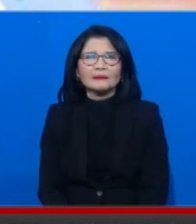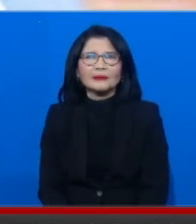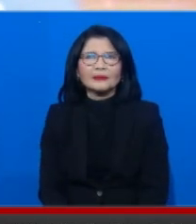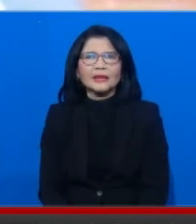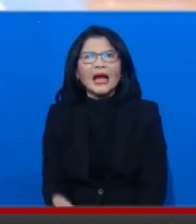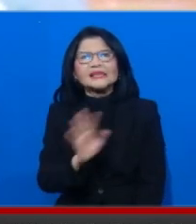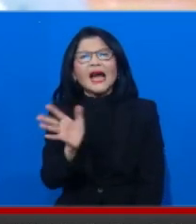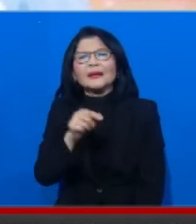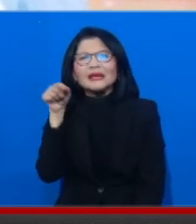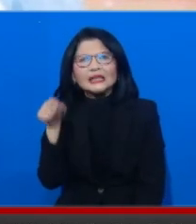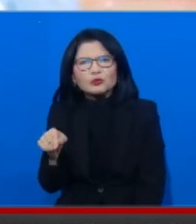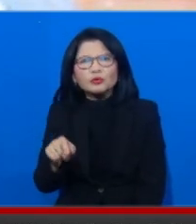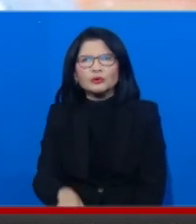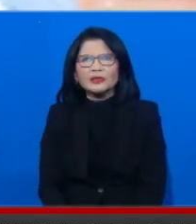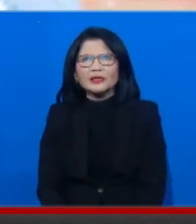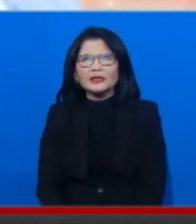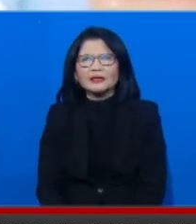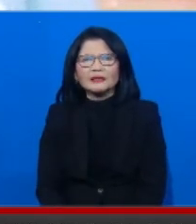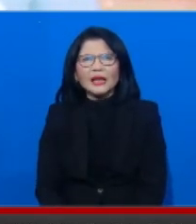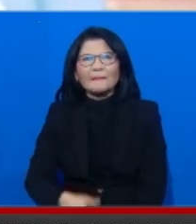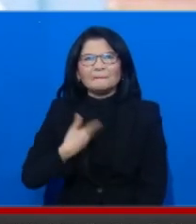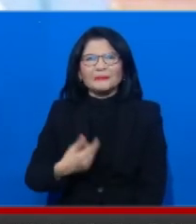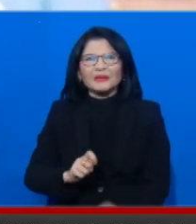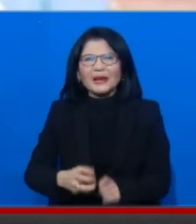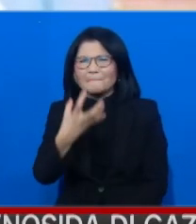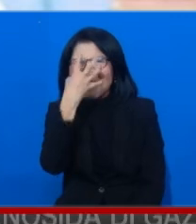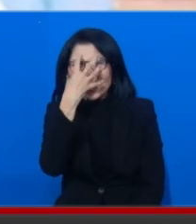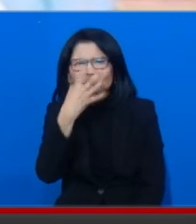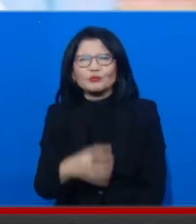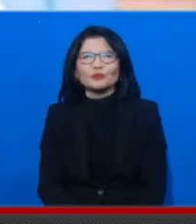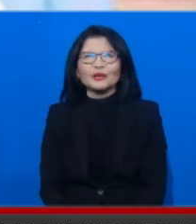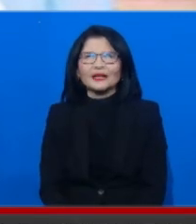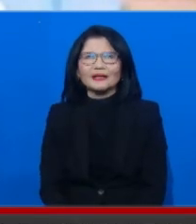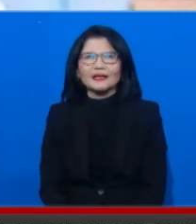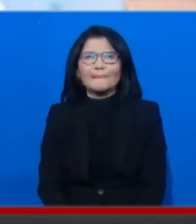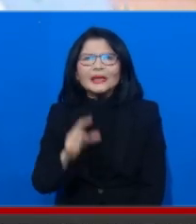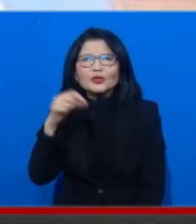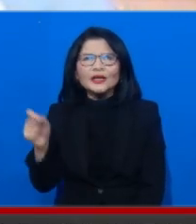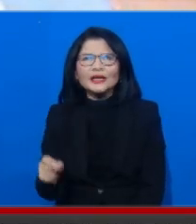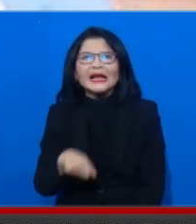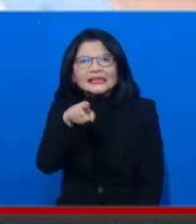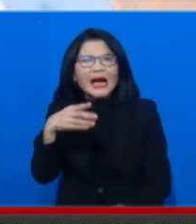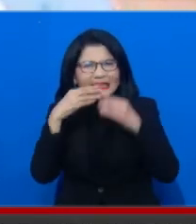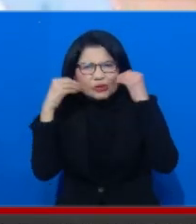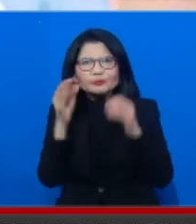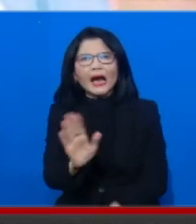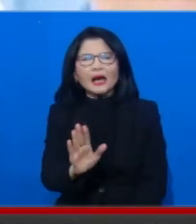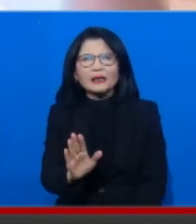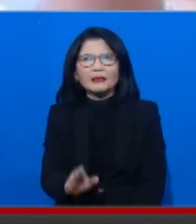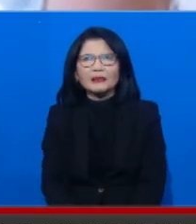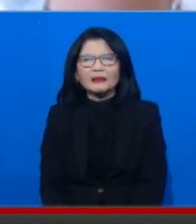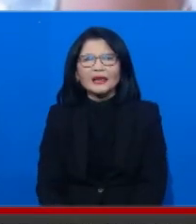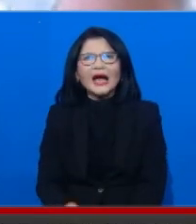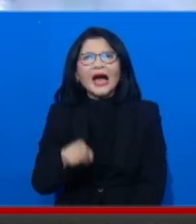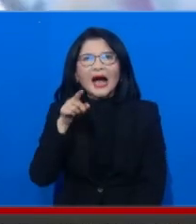Jangan begitu dong. Bikin persesjen memalukan, Bu Sekjen. Ya iyalah, Anda jangan senyum. Anda